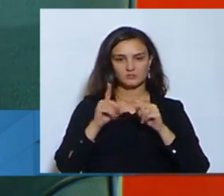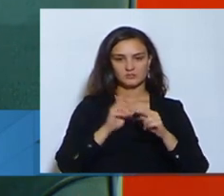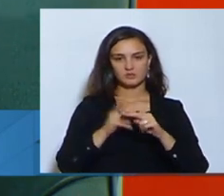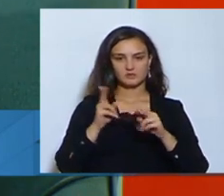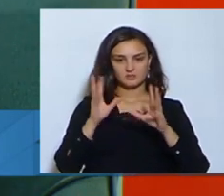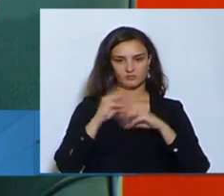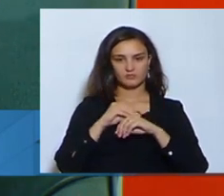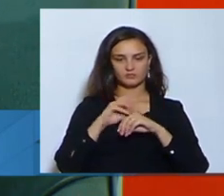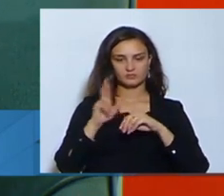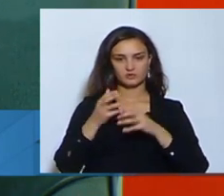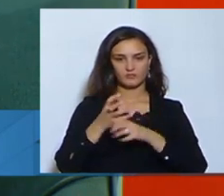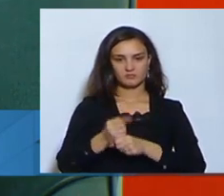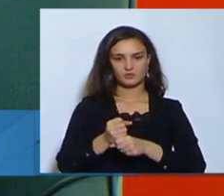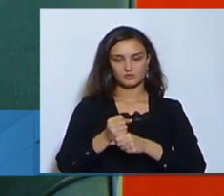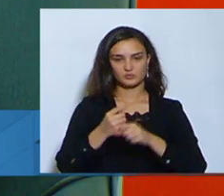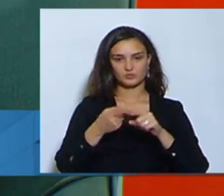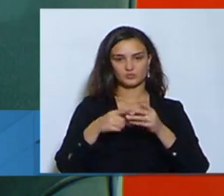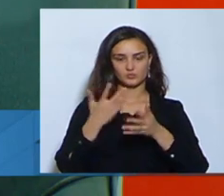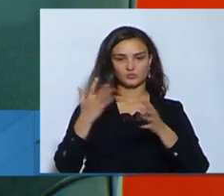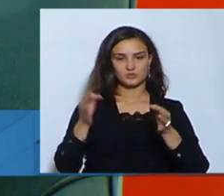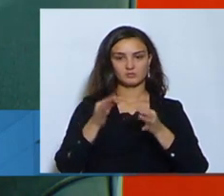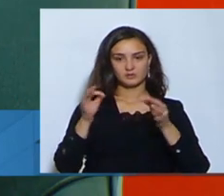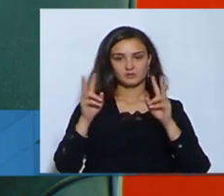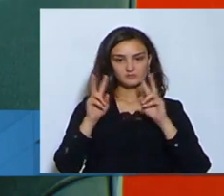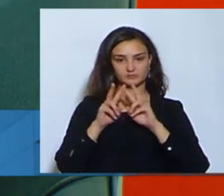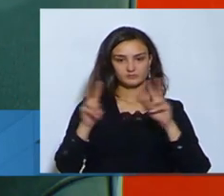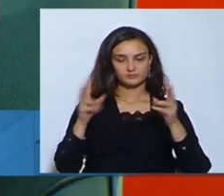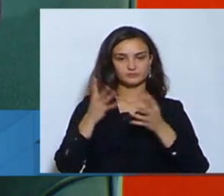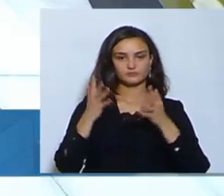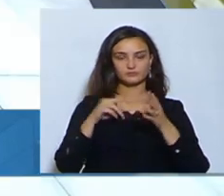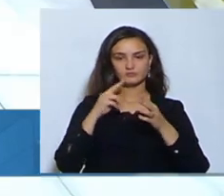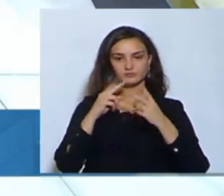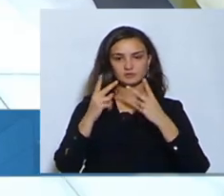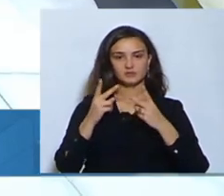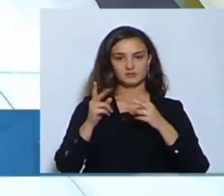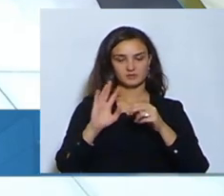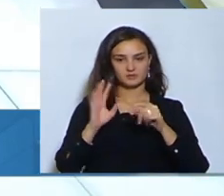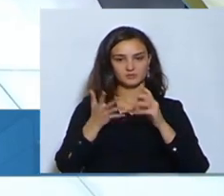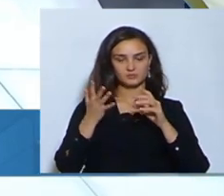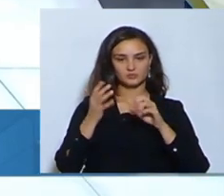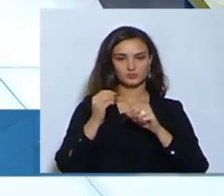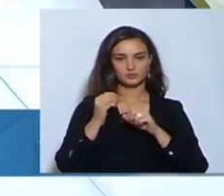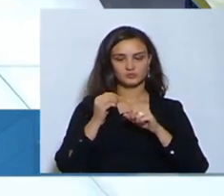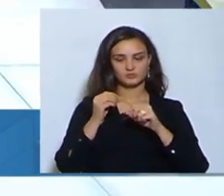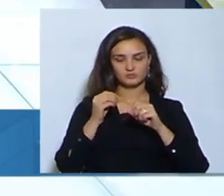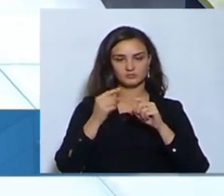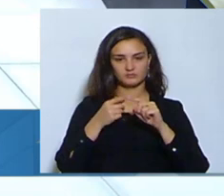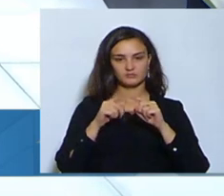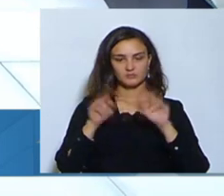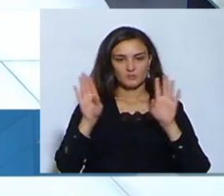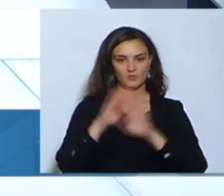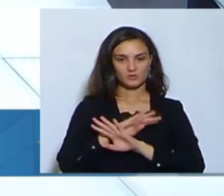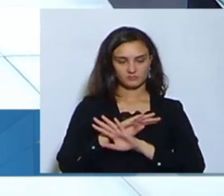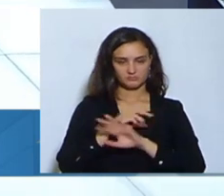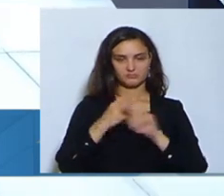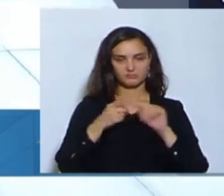პრევენცია მოვახდინოთ და შევამციროთ ესა და თუ არაფერი არ ვიცით, თუ არ მივაქცევთ ყურადღებას, თუ სირაქლემას პოზიციაში დავდგებით,